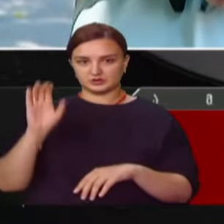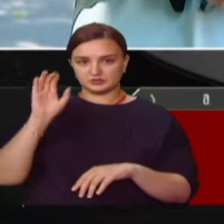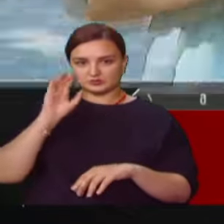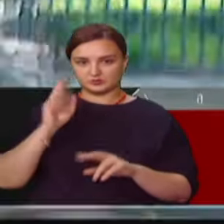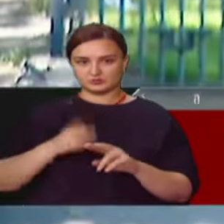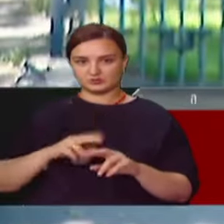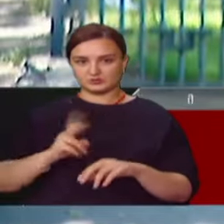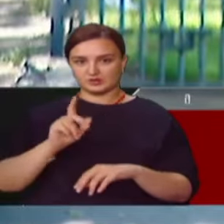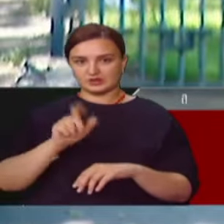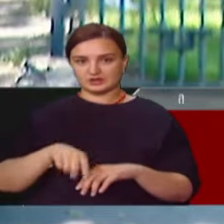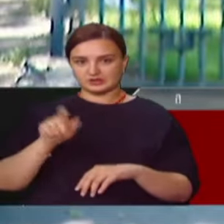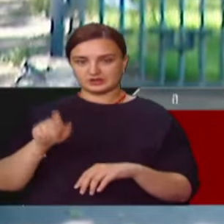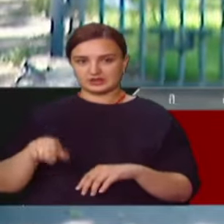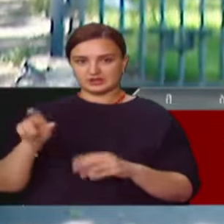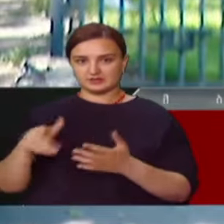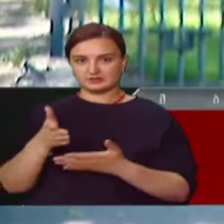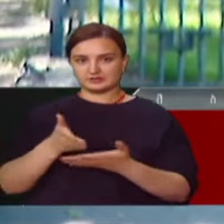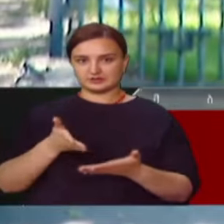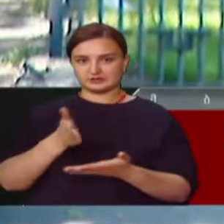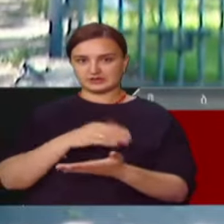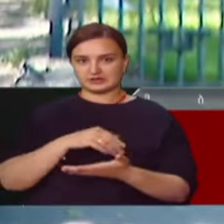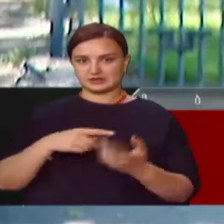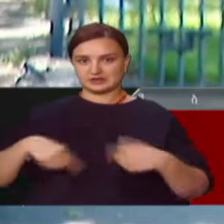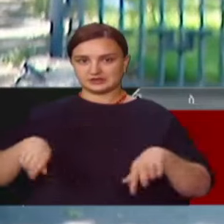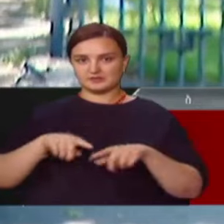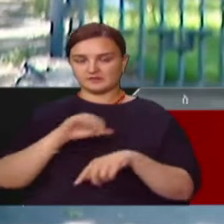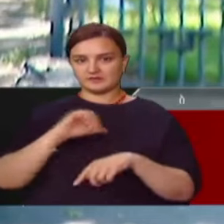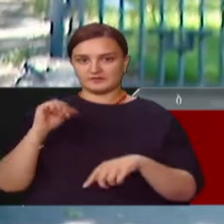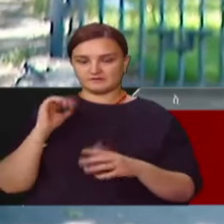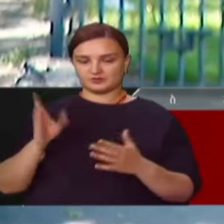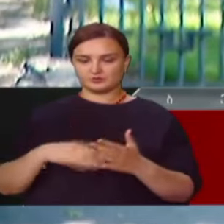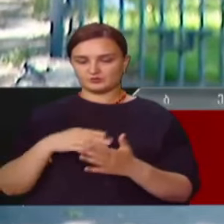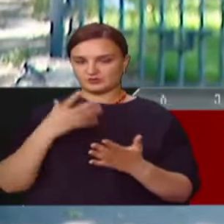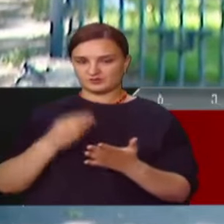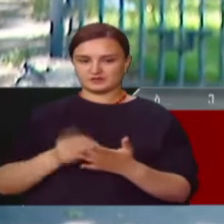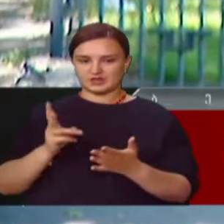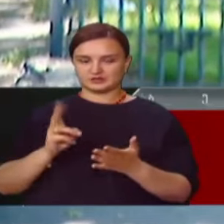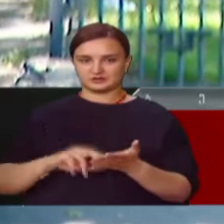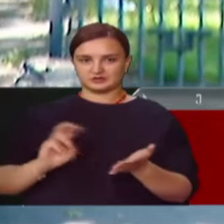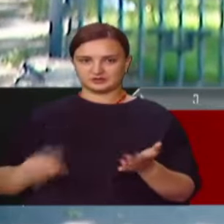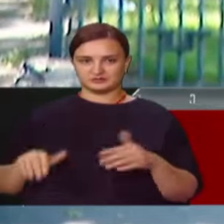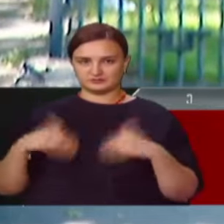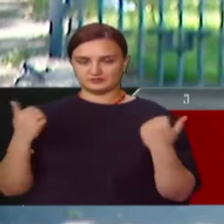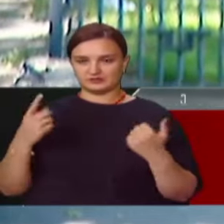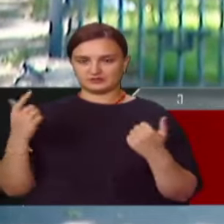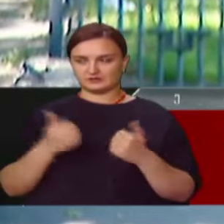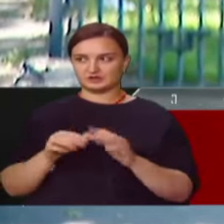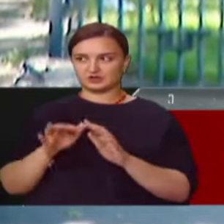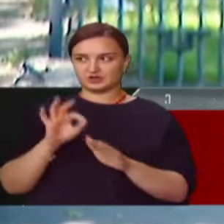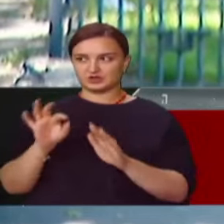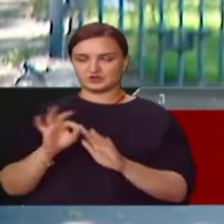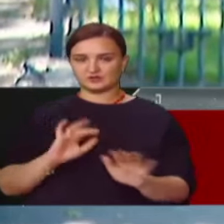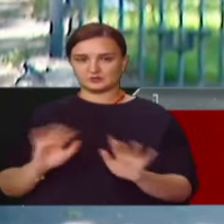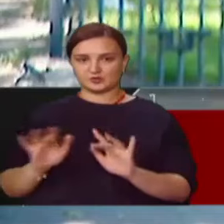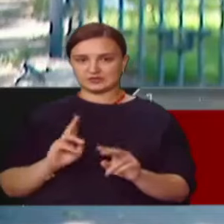რადგან კანდიდატების ნაწილმა აპლიკანტებმა თავად მოხსნეს კანდიდატურები. ერთ კვირიანი შერჩევის